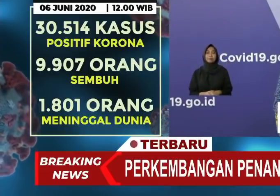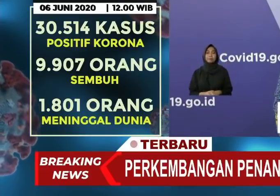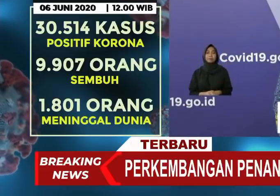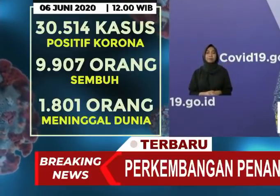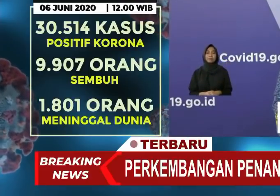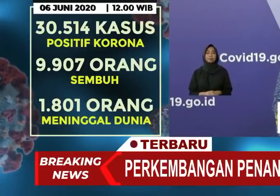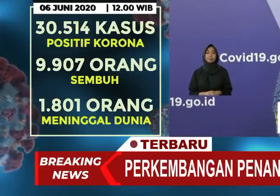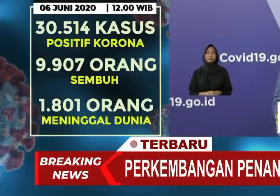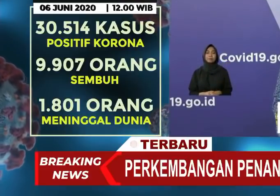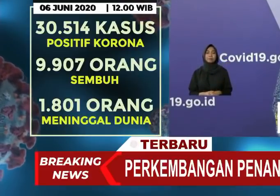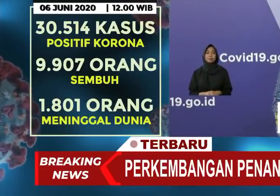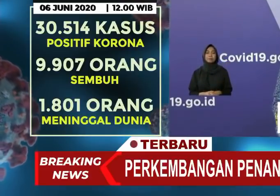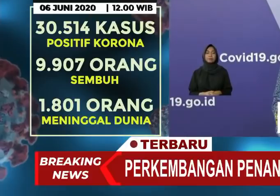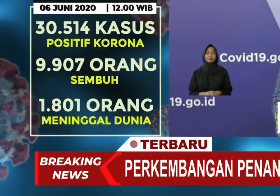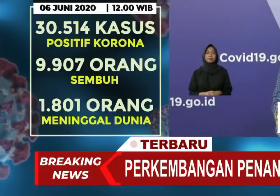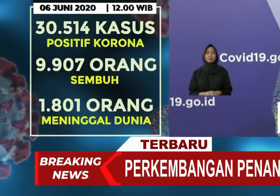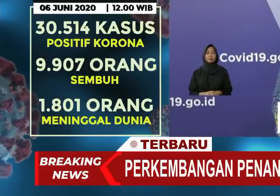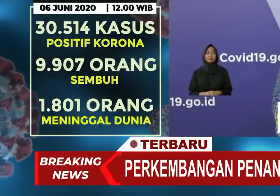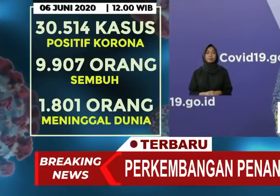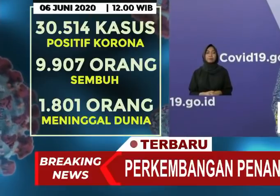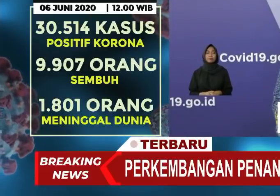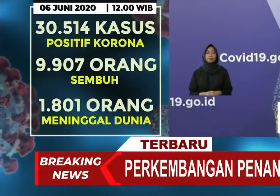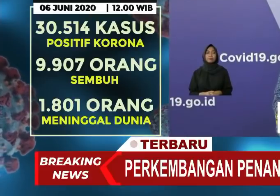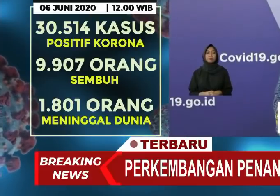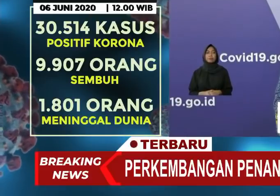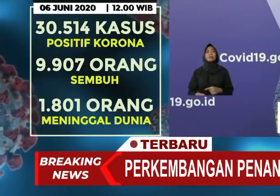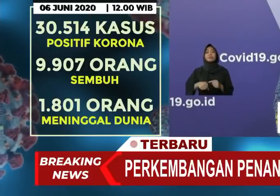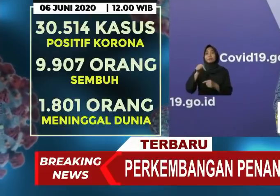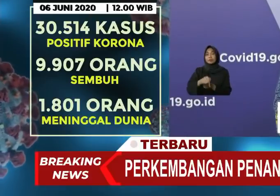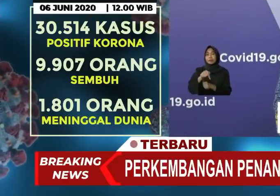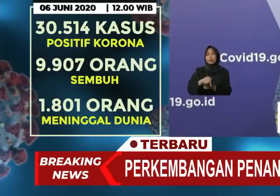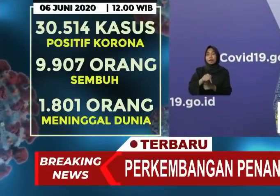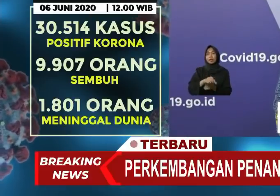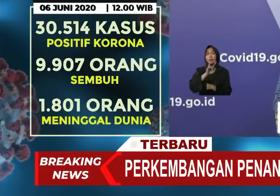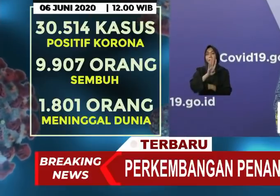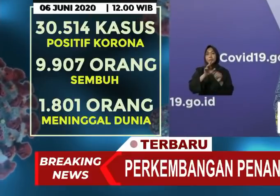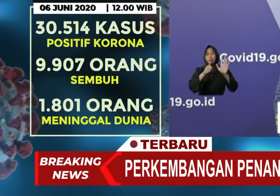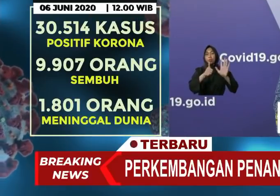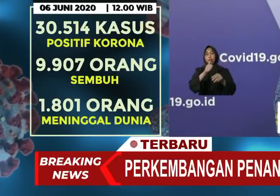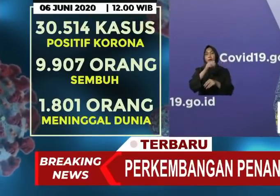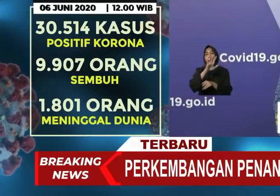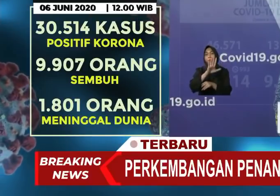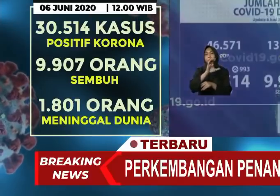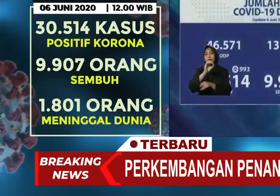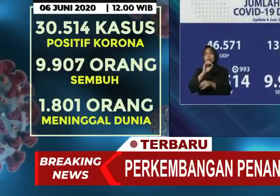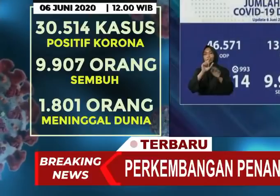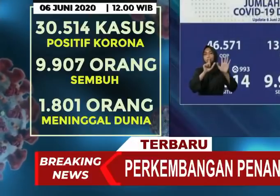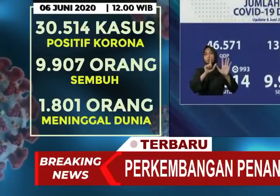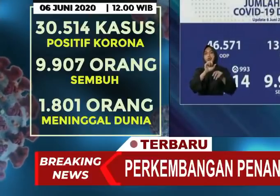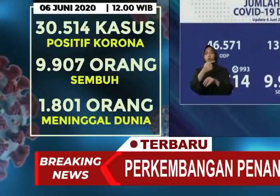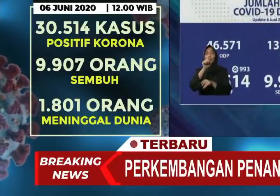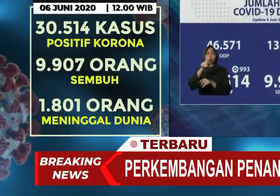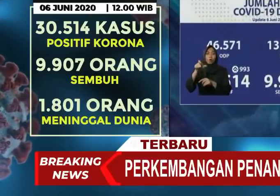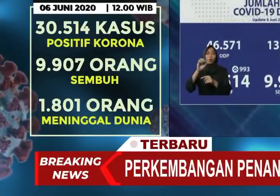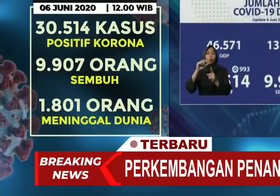provinsi saudara-saudara kita masih melakukan pemantauan terhadap 40 6571 orang